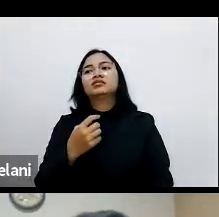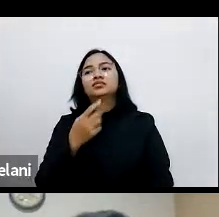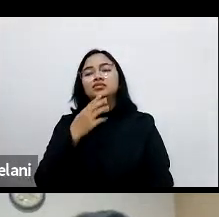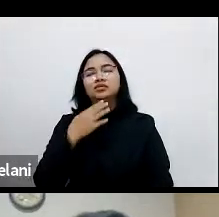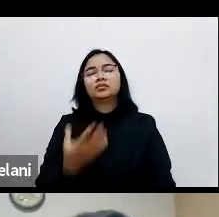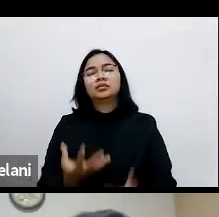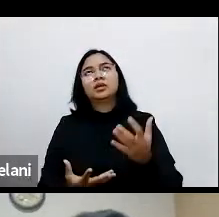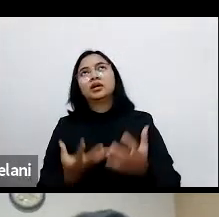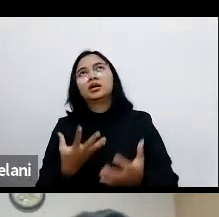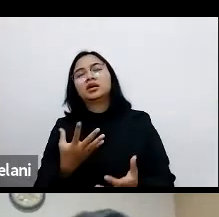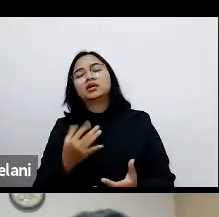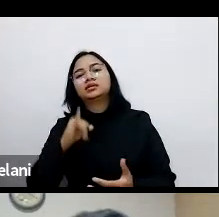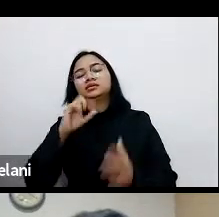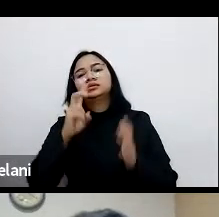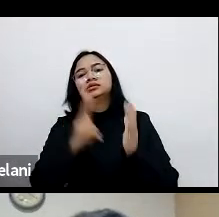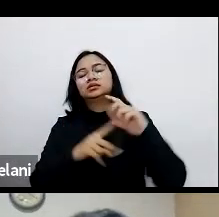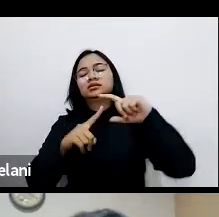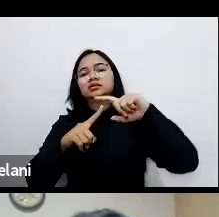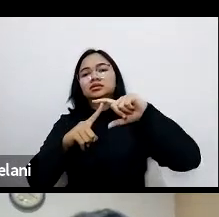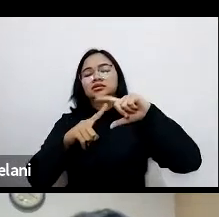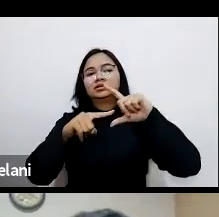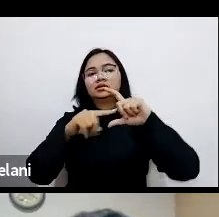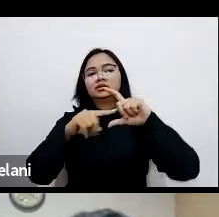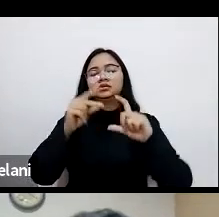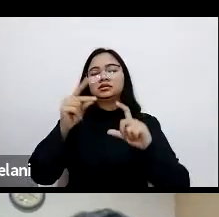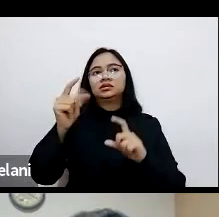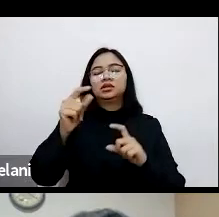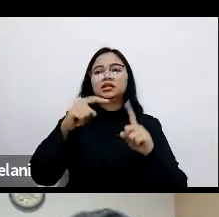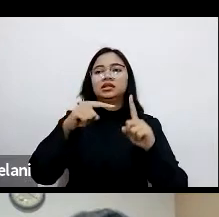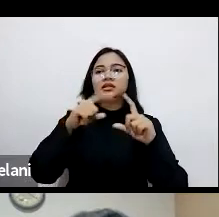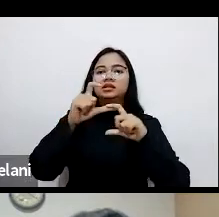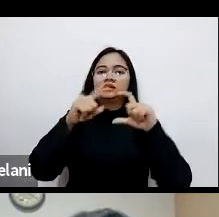mempertimbangkan intersectionality tersebut gitu ya.